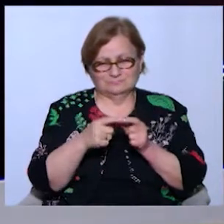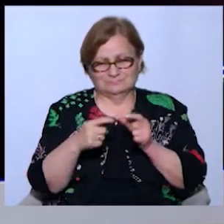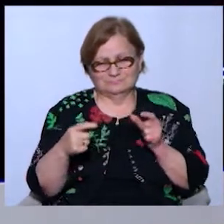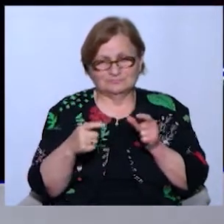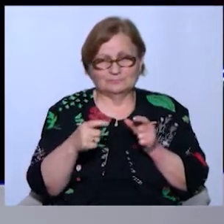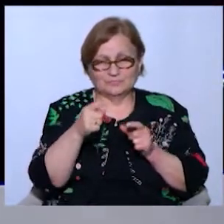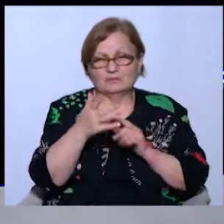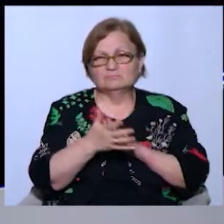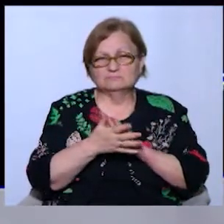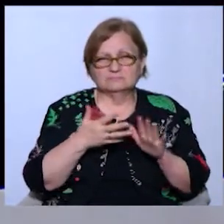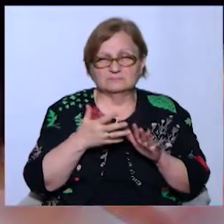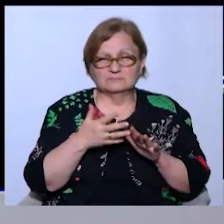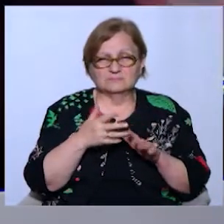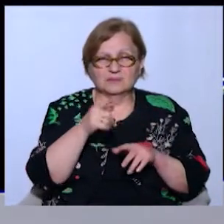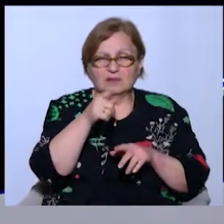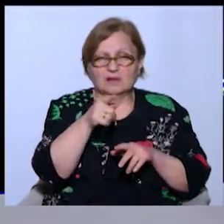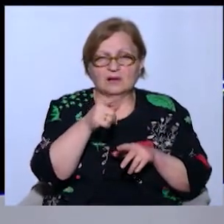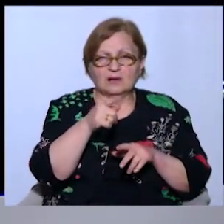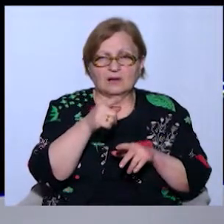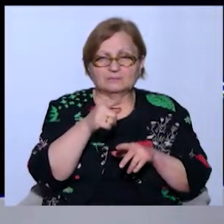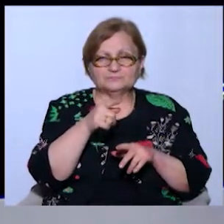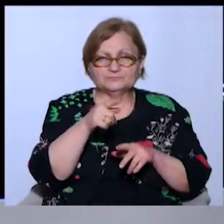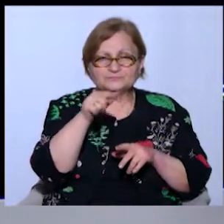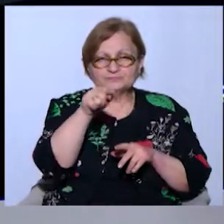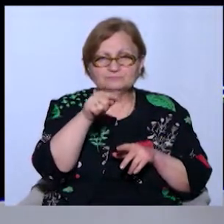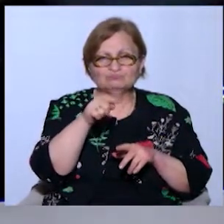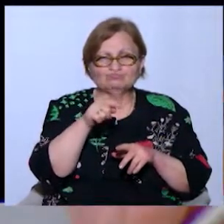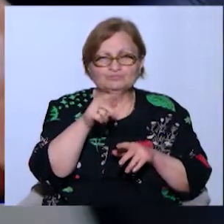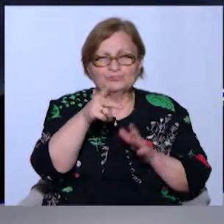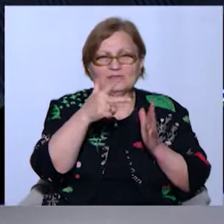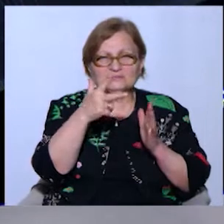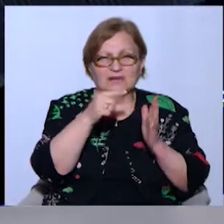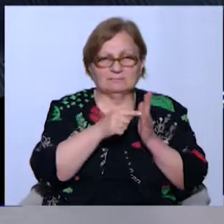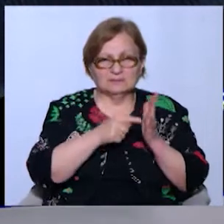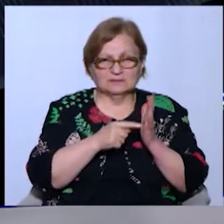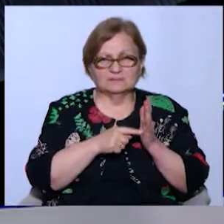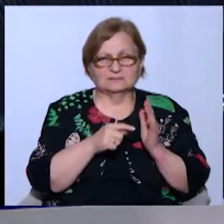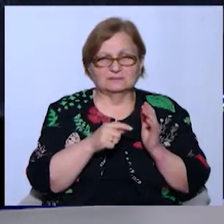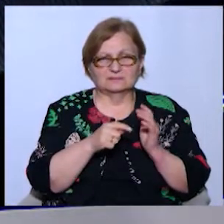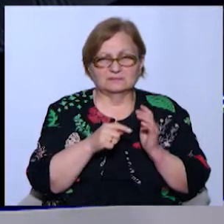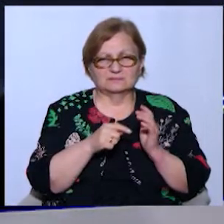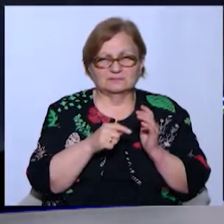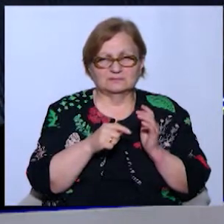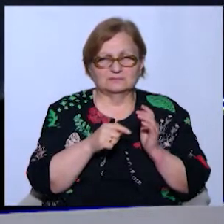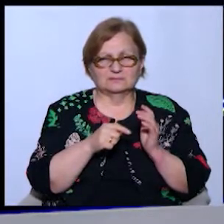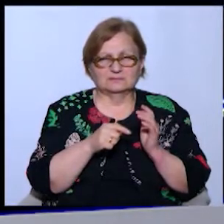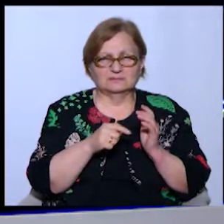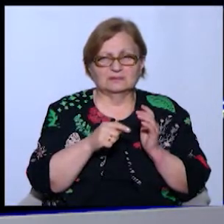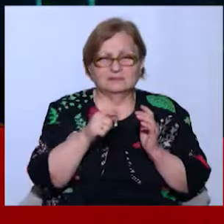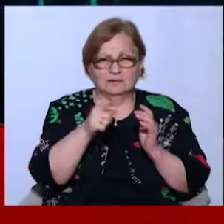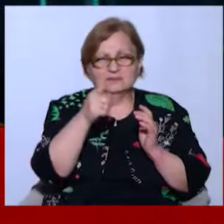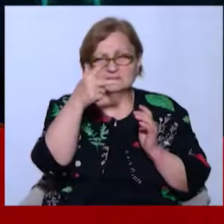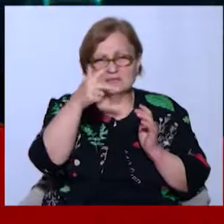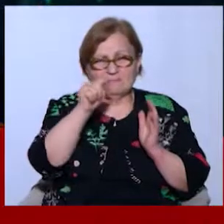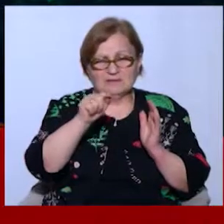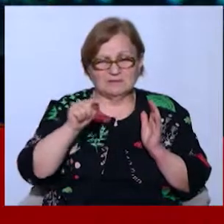ადვილად მიხვდებით რომ გაცილებით უფრო და სიტყვაზე აი აქ იქნება 3-იანი, აქ იქნება სიტყვაზე 2-იანი და ასე